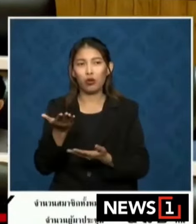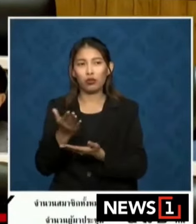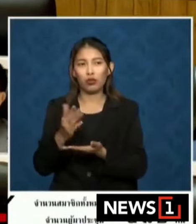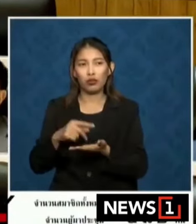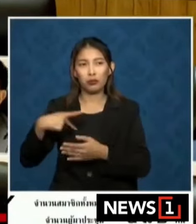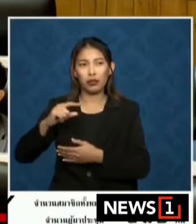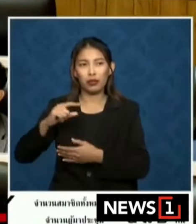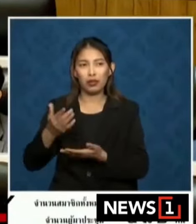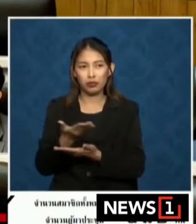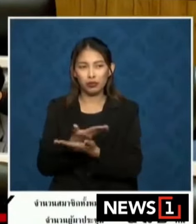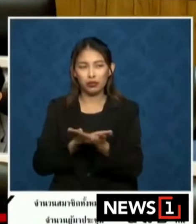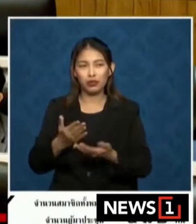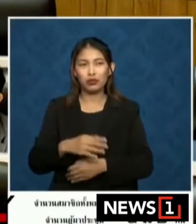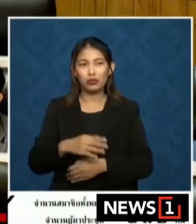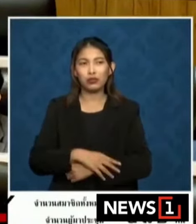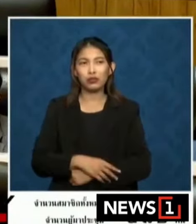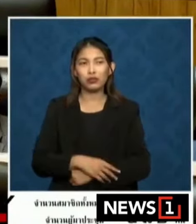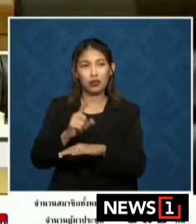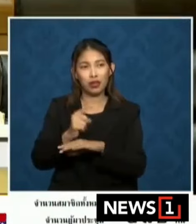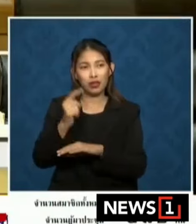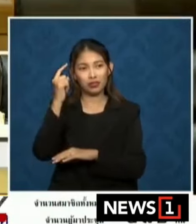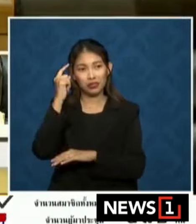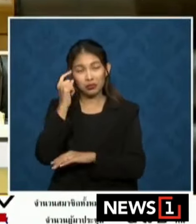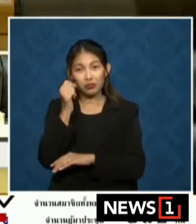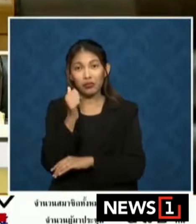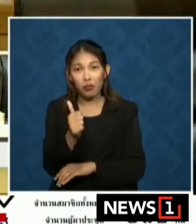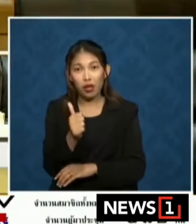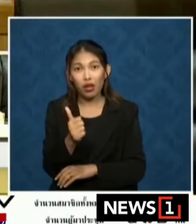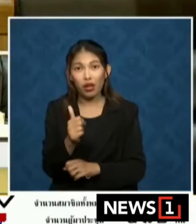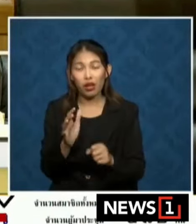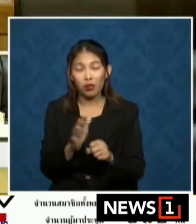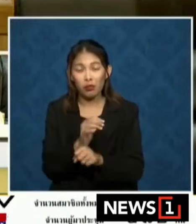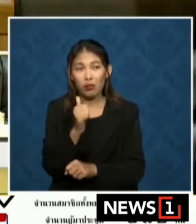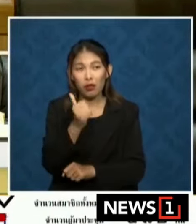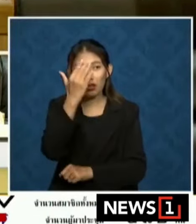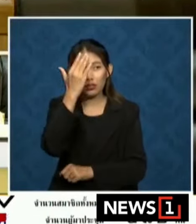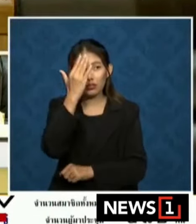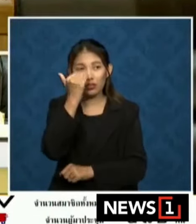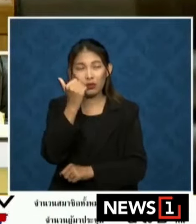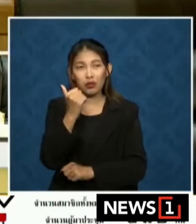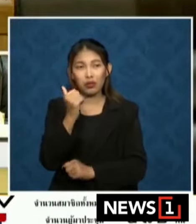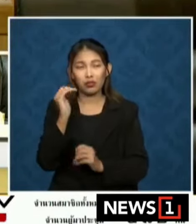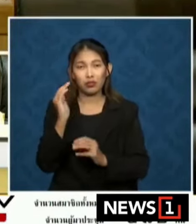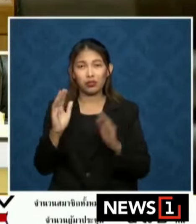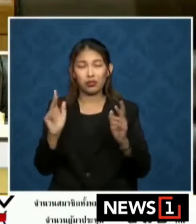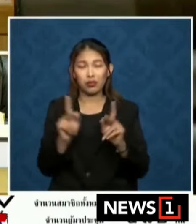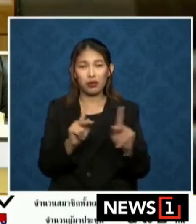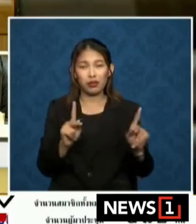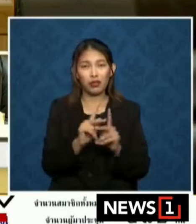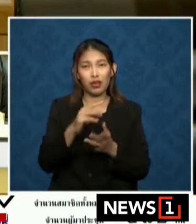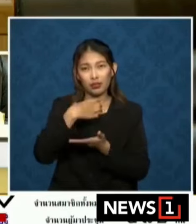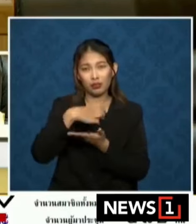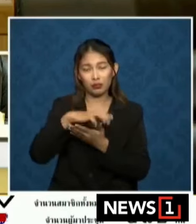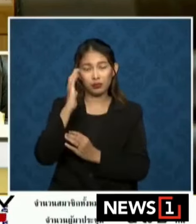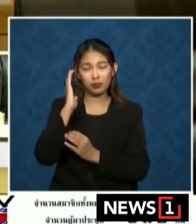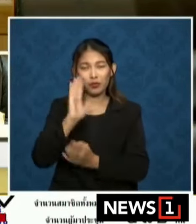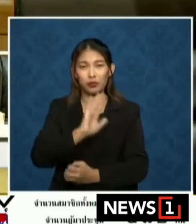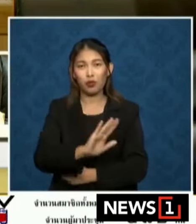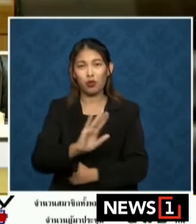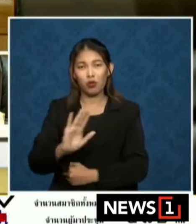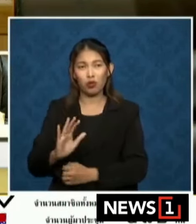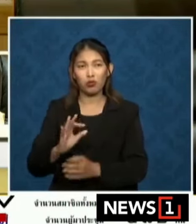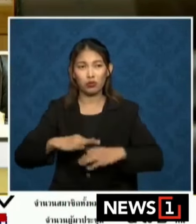สิมานครประยุทธ์สิริพานิชบัญชีรายชื่อลุกขึ้นวงคุณเรืองไกลอันนี้อยู่นอกประเด็นไม่ได้อยู่วาระการพิจารณางบ